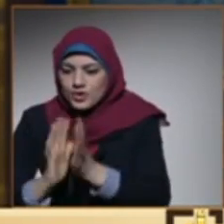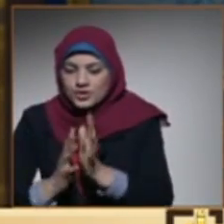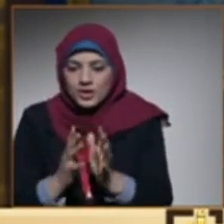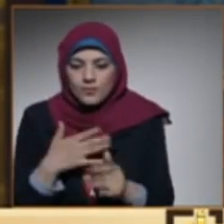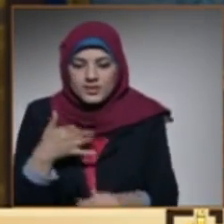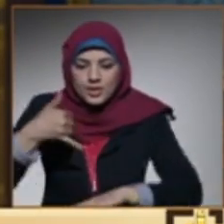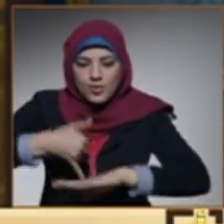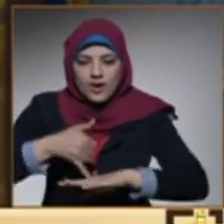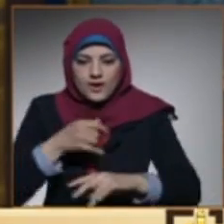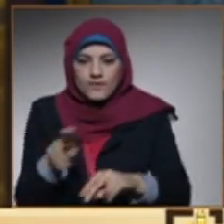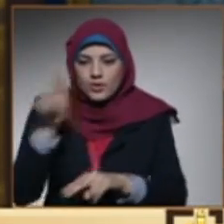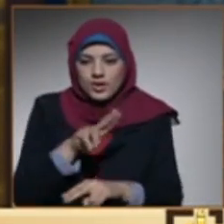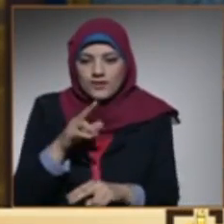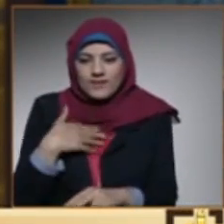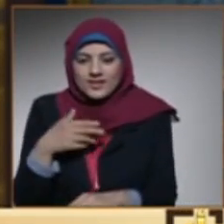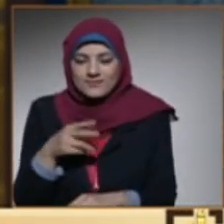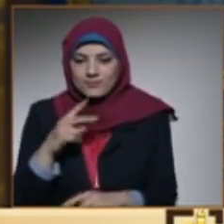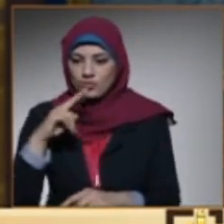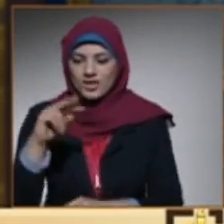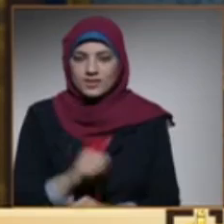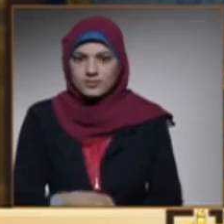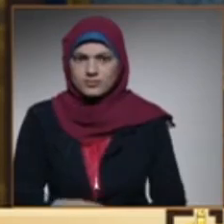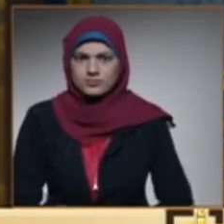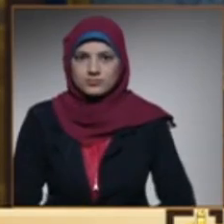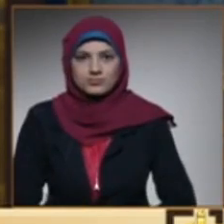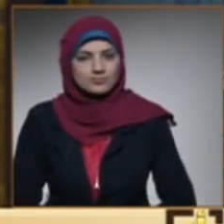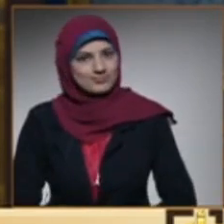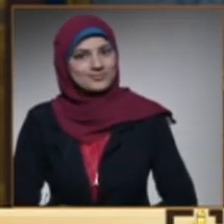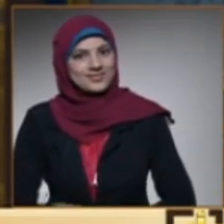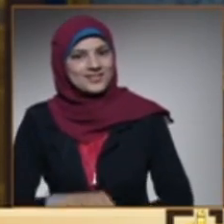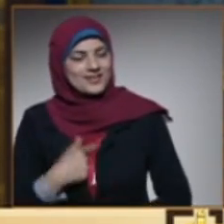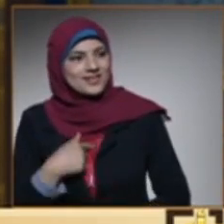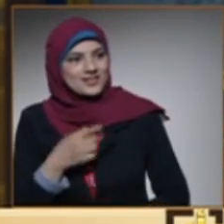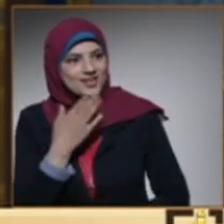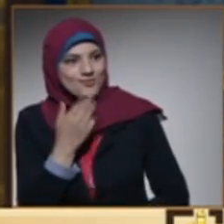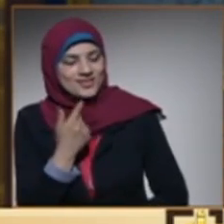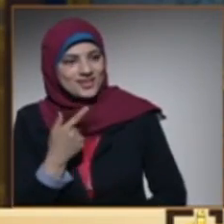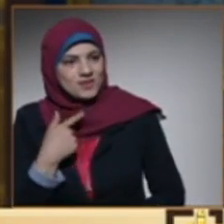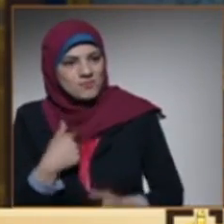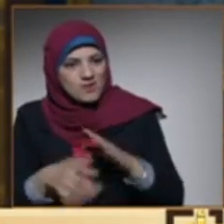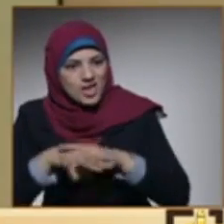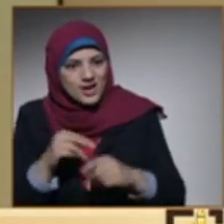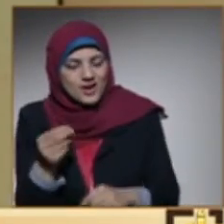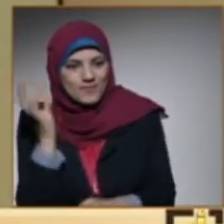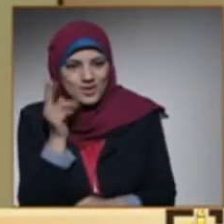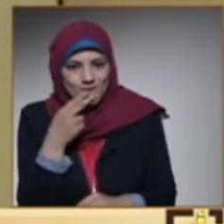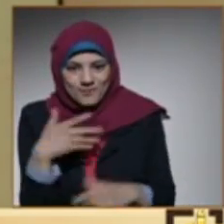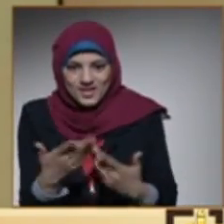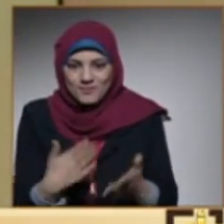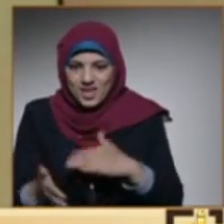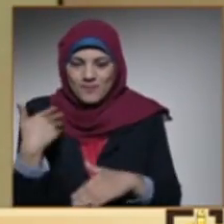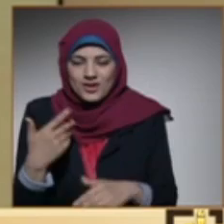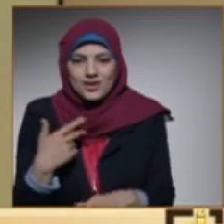على حاجه ولا حاجه فاقوم انا متكلمه، فالراجل يقول لي هنستعبط بقى ما عامله لنا خرصه ليه من بدري، اقول له ايه ده؟ هو مش مدرك ان انت بتتعاملي مع